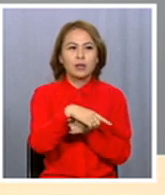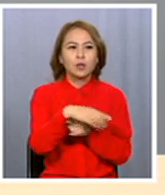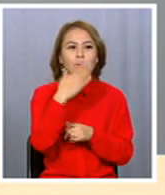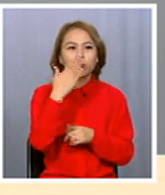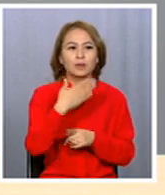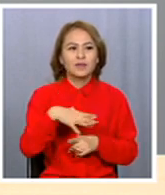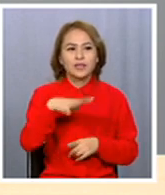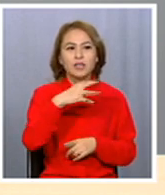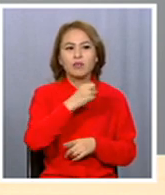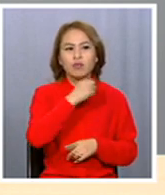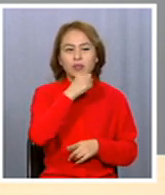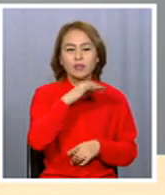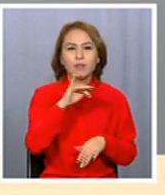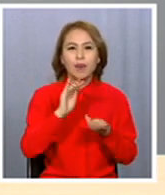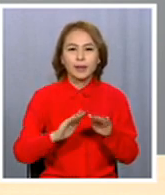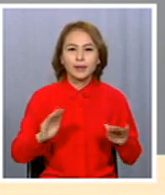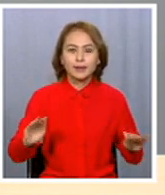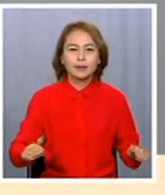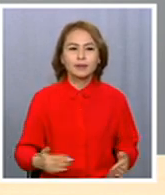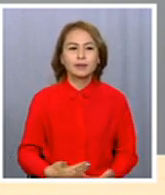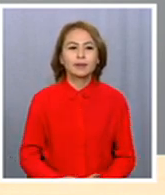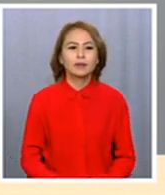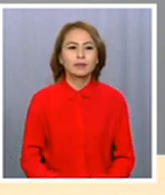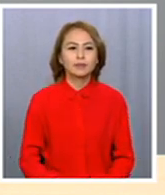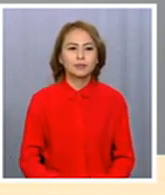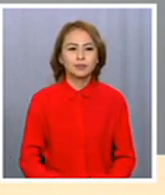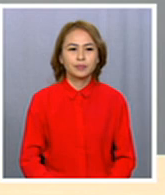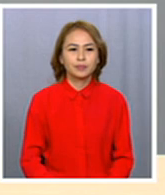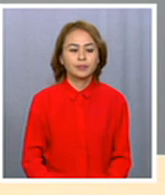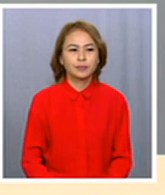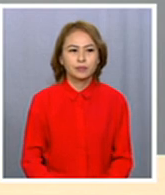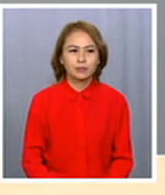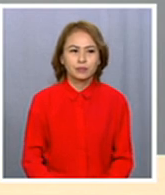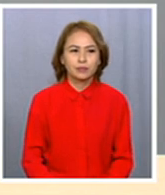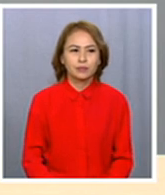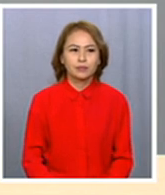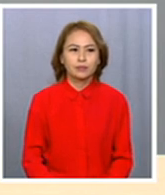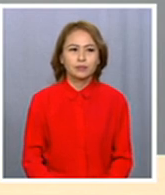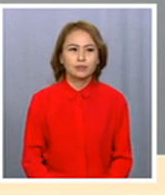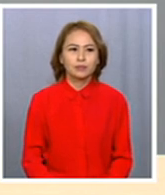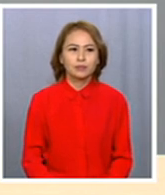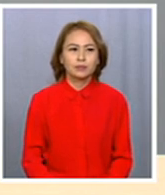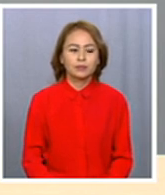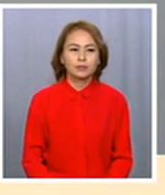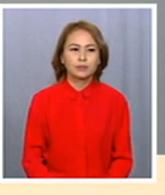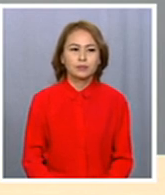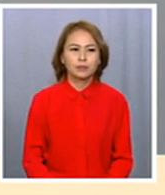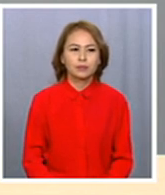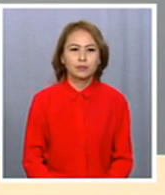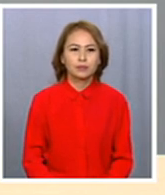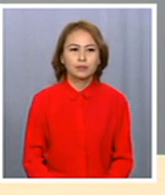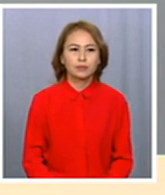меня взрослые и маленькие детки. Что это?